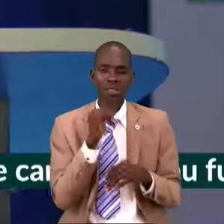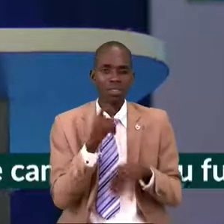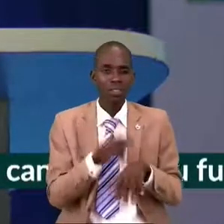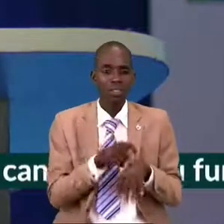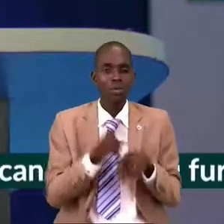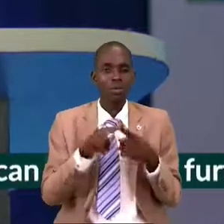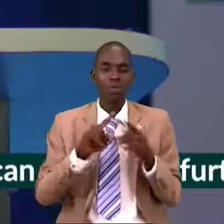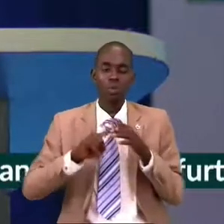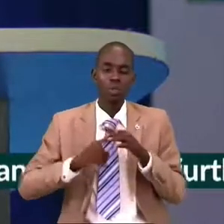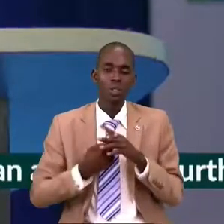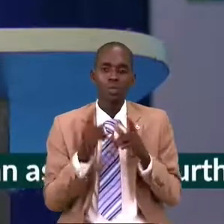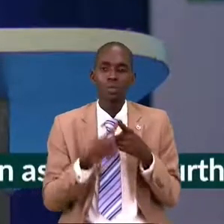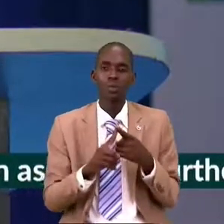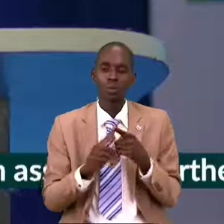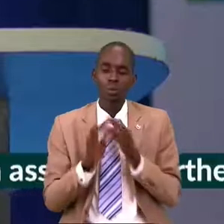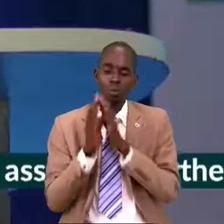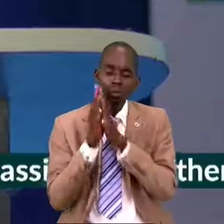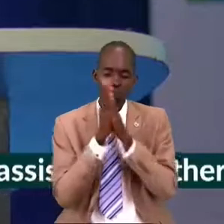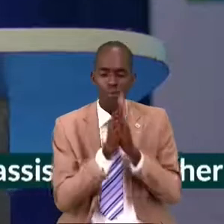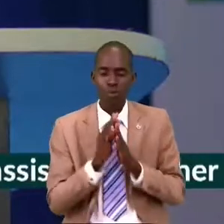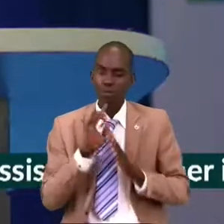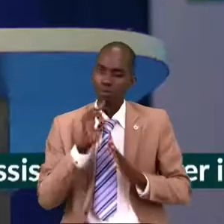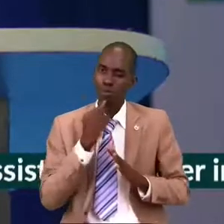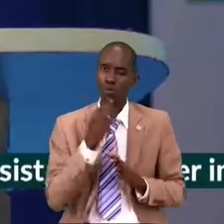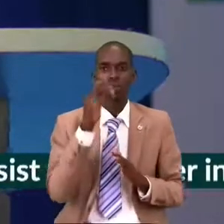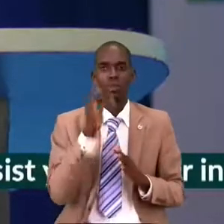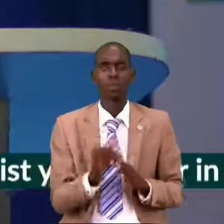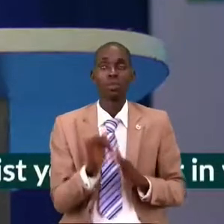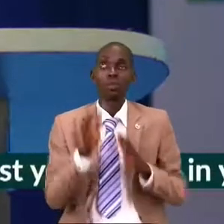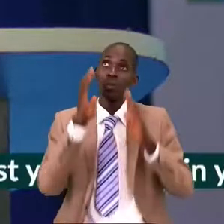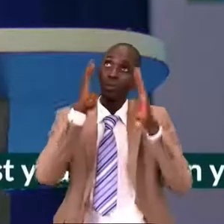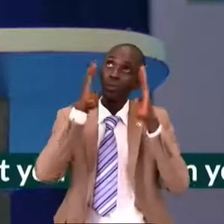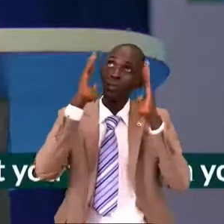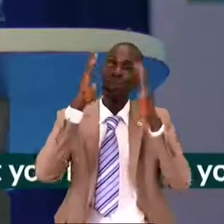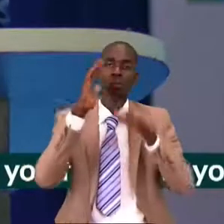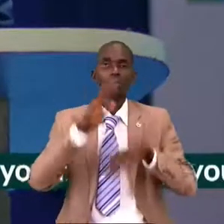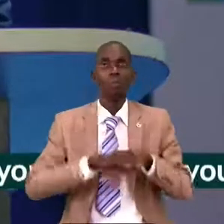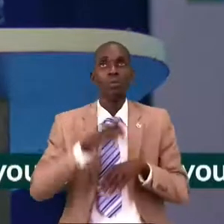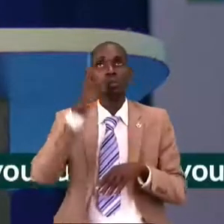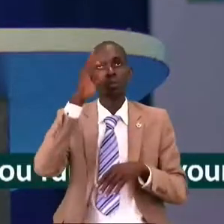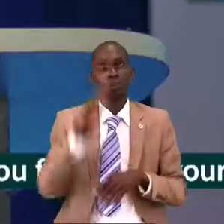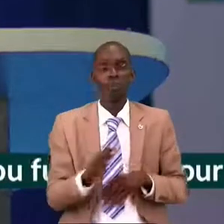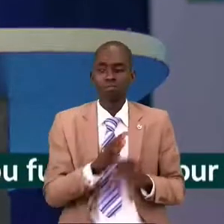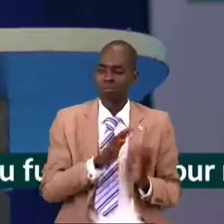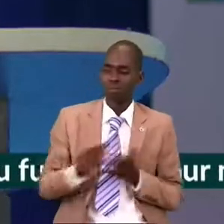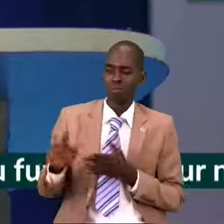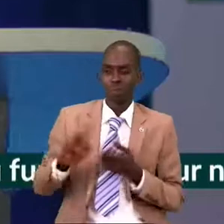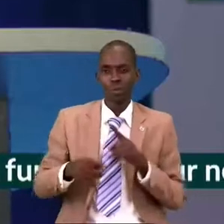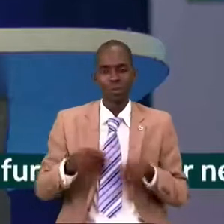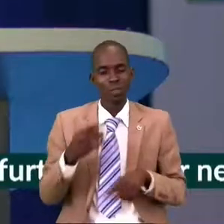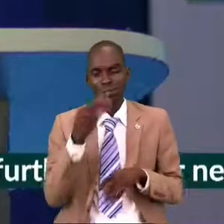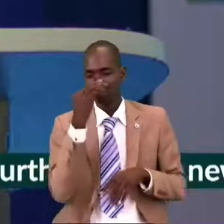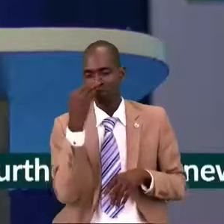dans toutes nos églises de par le monde. Donc, comme vous remplissez les formulaires, donnez donc